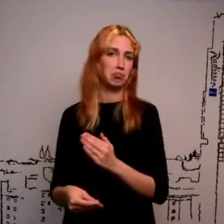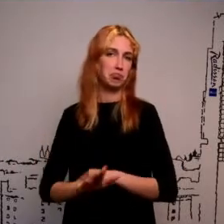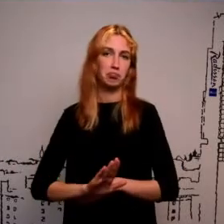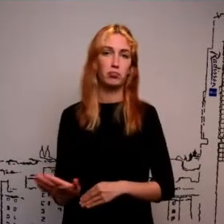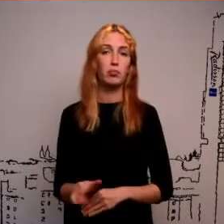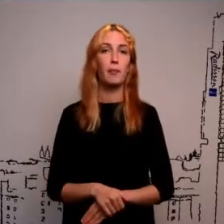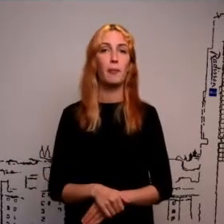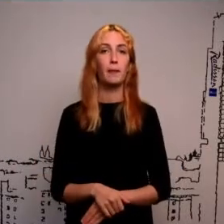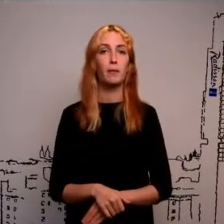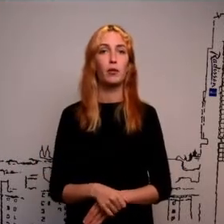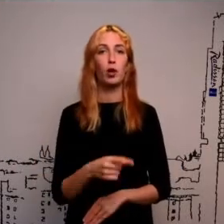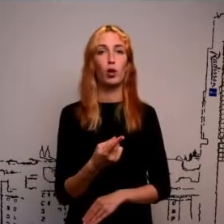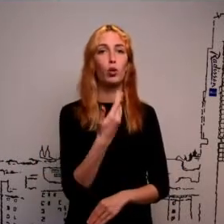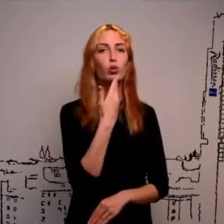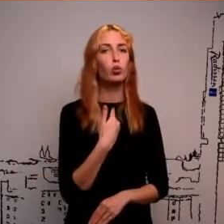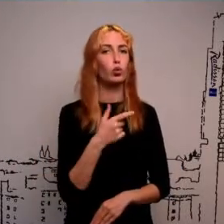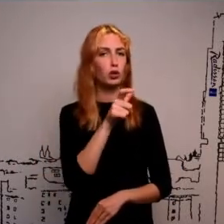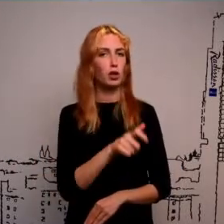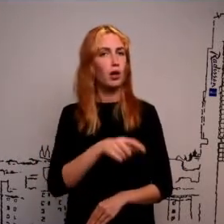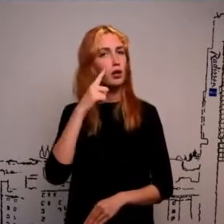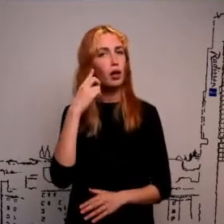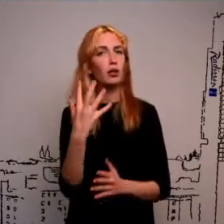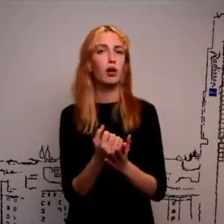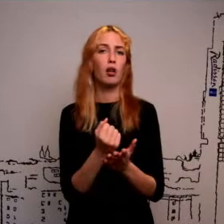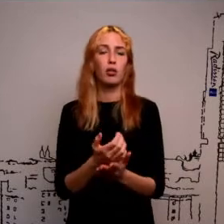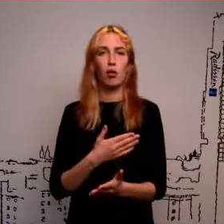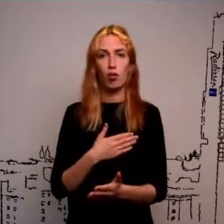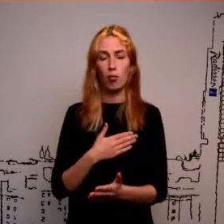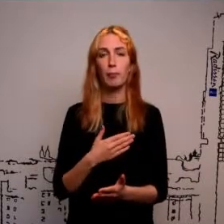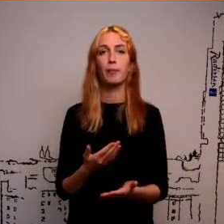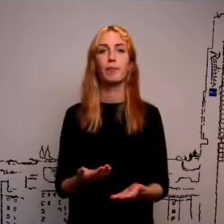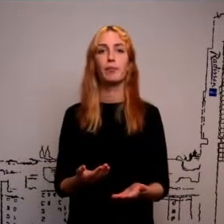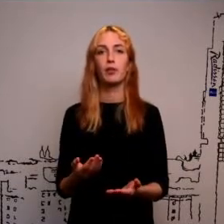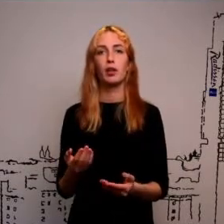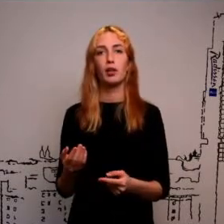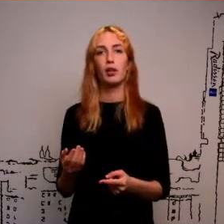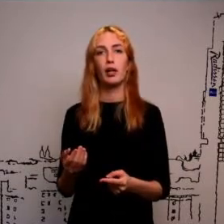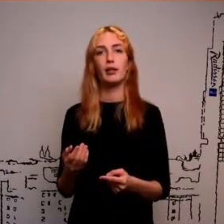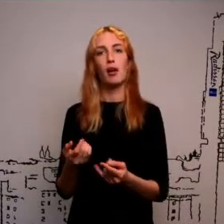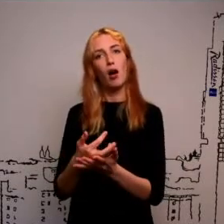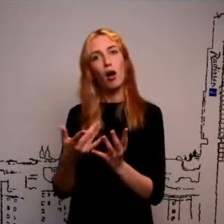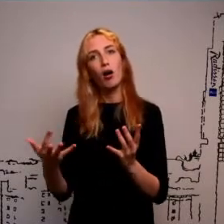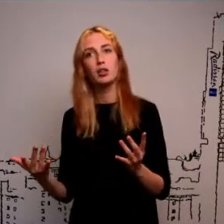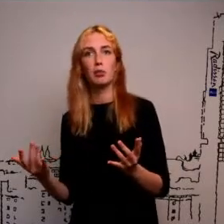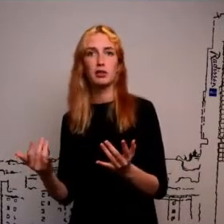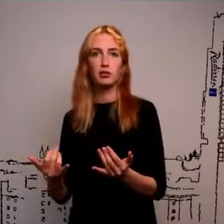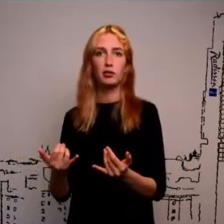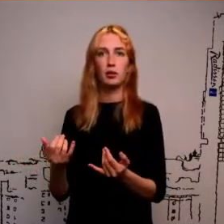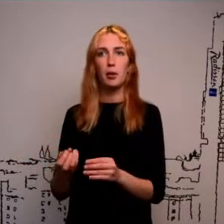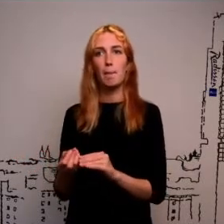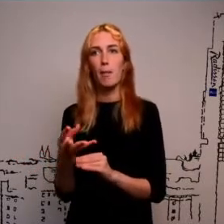Üks küsija väga teraselt küsib, et millest me siin enne rääkisime ka, et makstakse mingites esemetes asjades. Kas